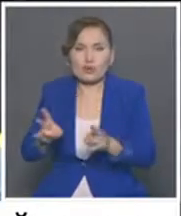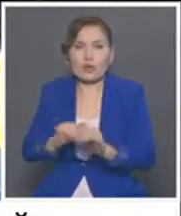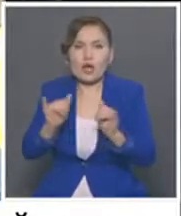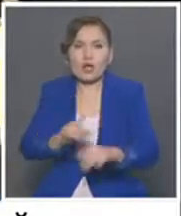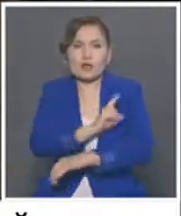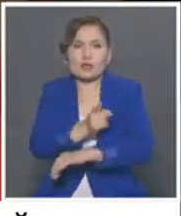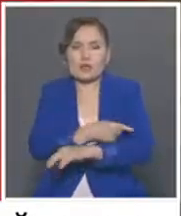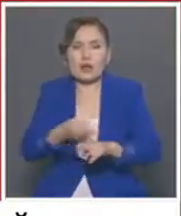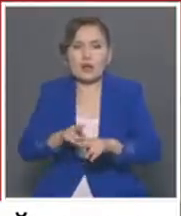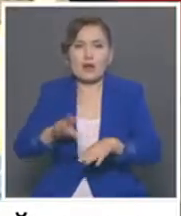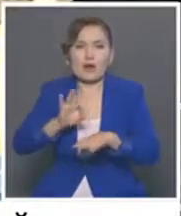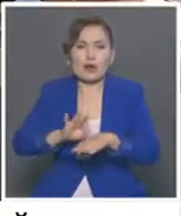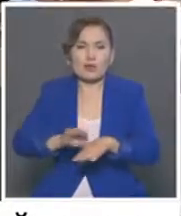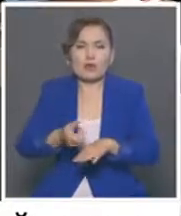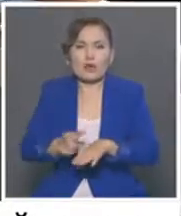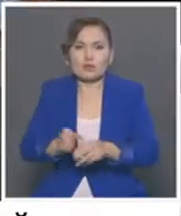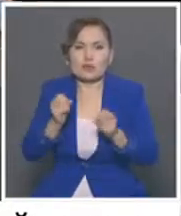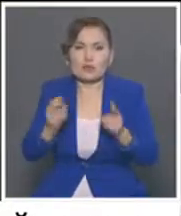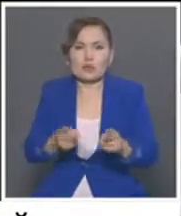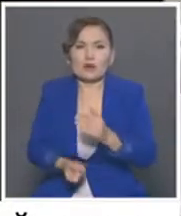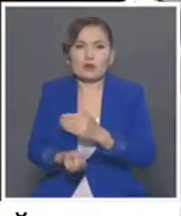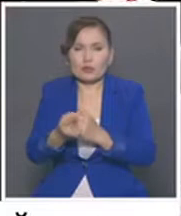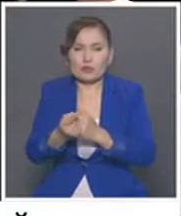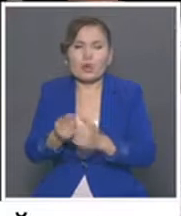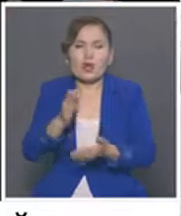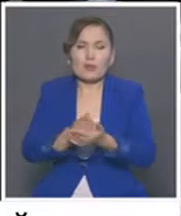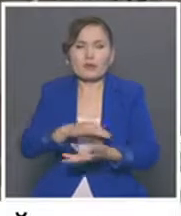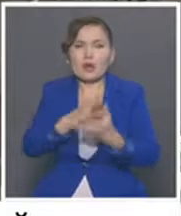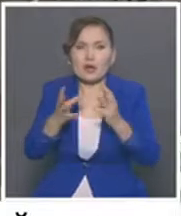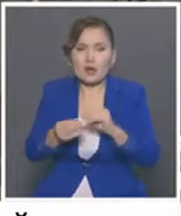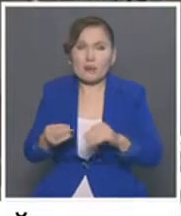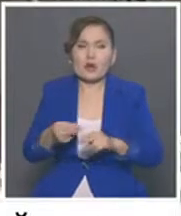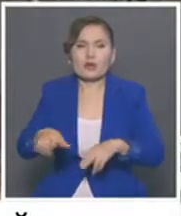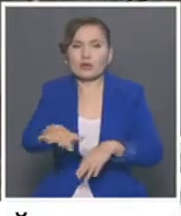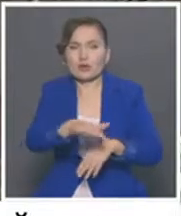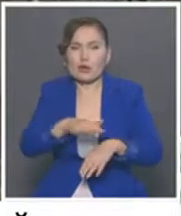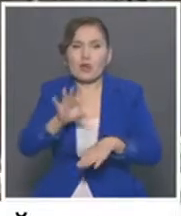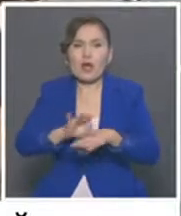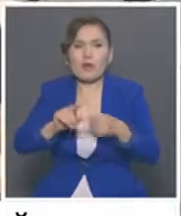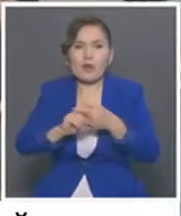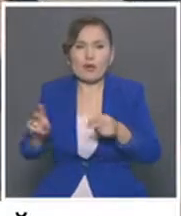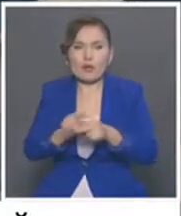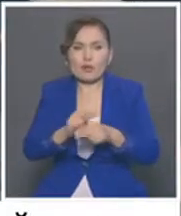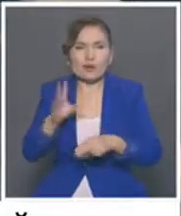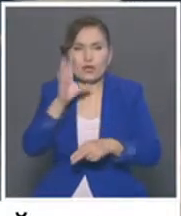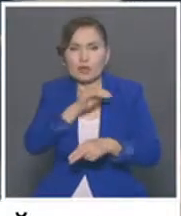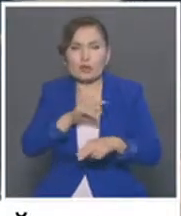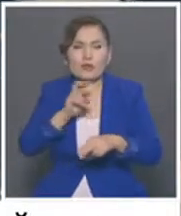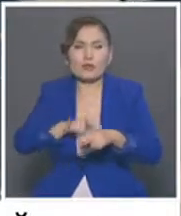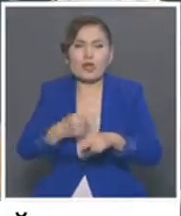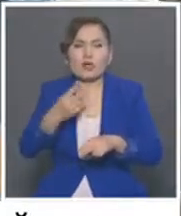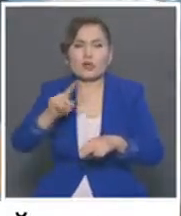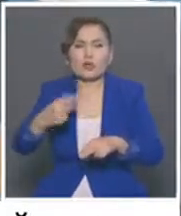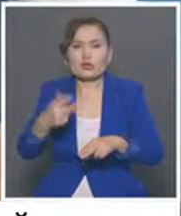жиілеуі аймақтағы эпидемиялық жағдайды қайта нашарлатуы мүмкін. Жалпы алғанда бұл континентте дауасы жоқ инфекция 2,3 миллиондай адамнан